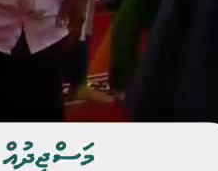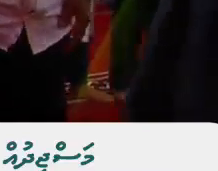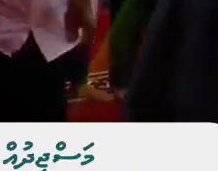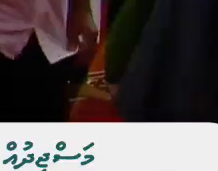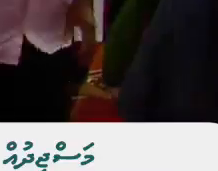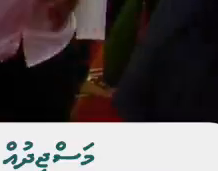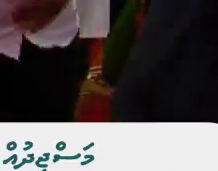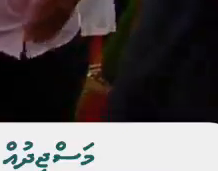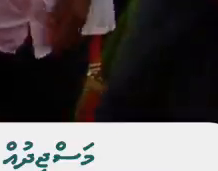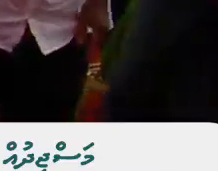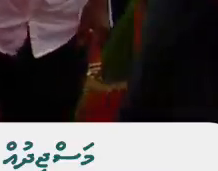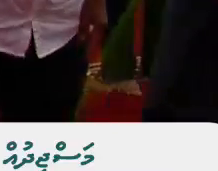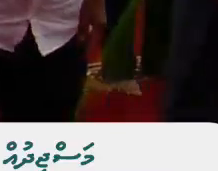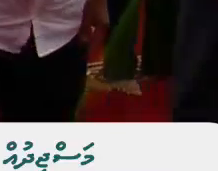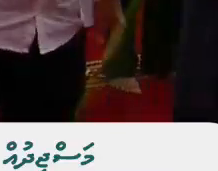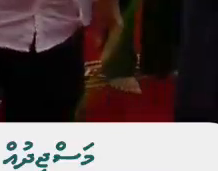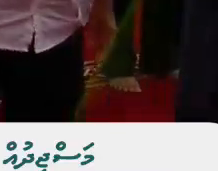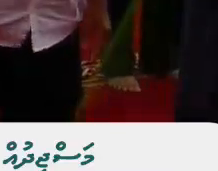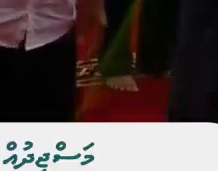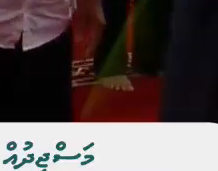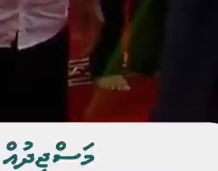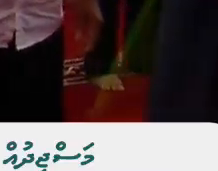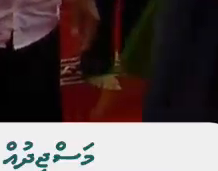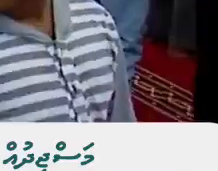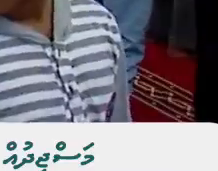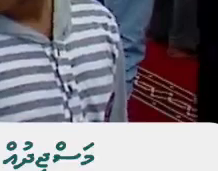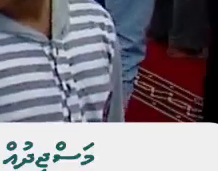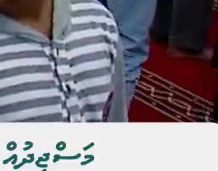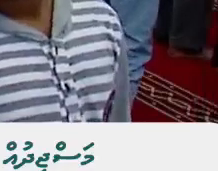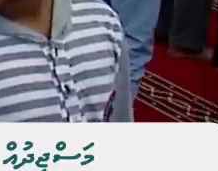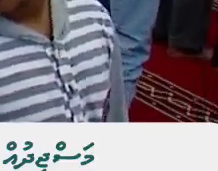الفلاح قد قامت الصلاه قد قامت